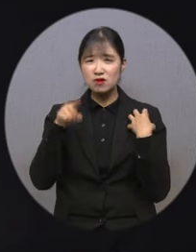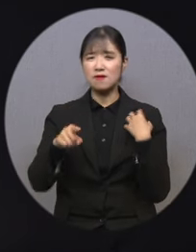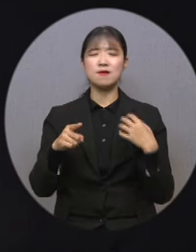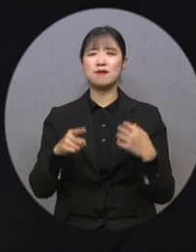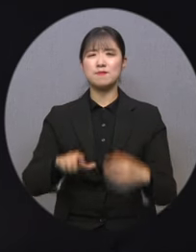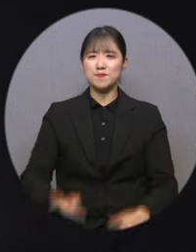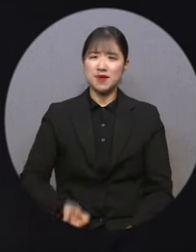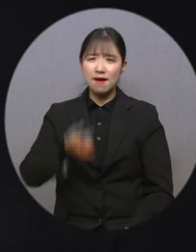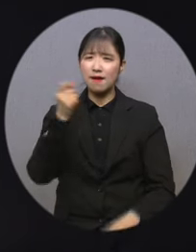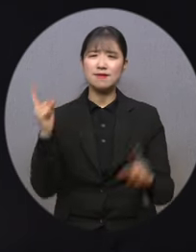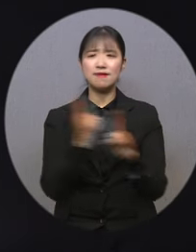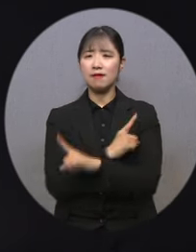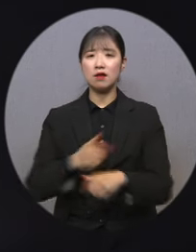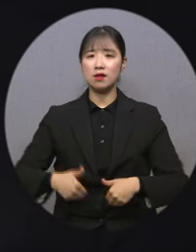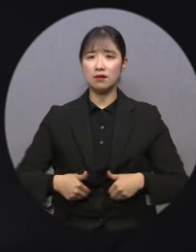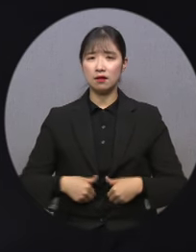됩니다.